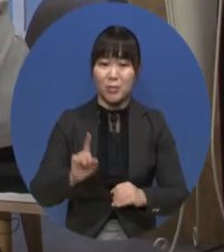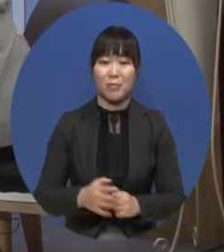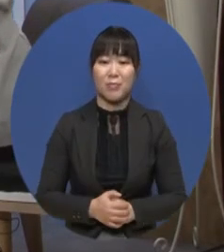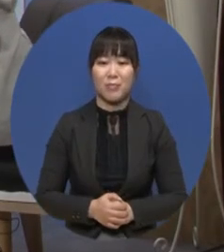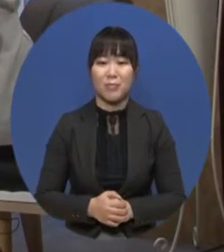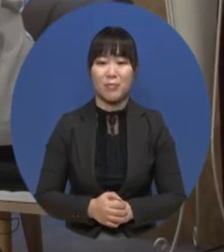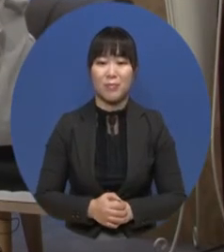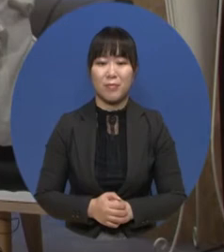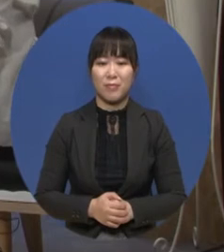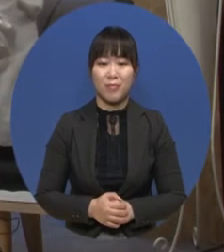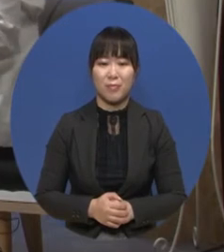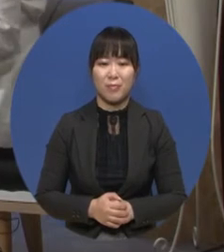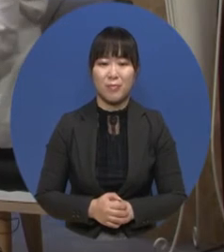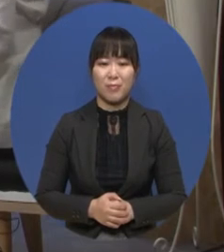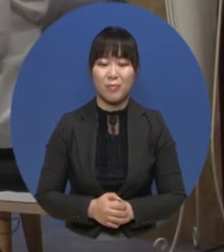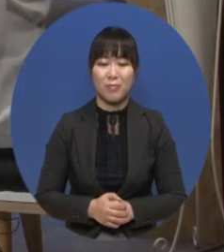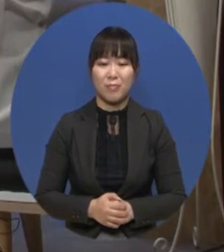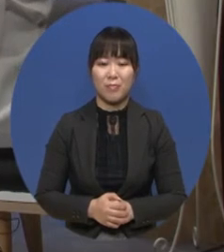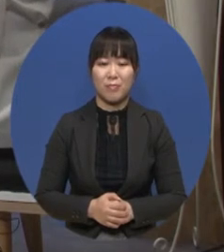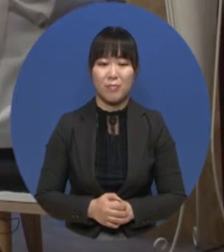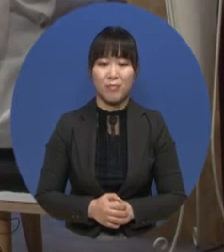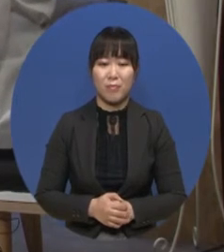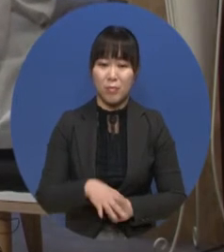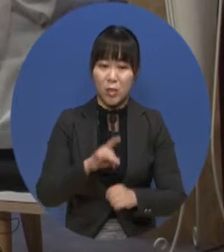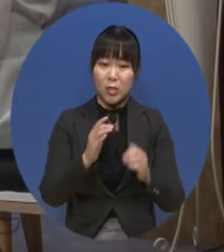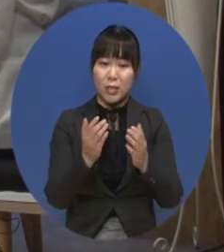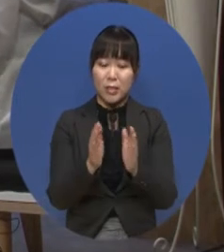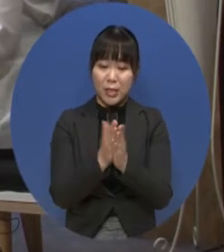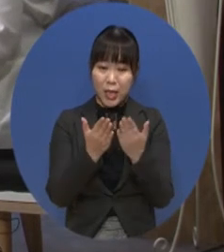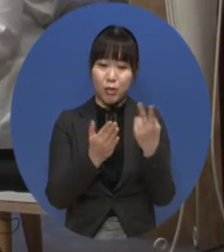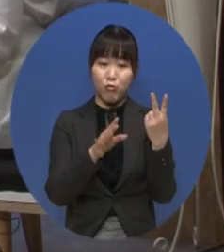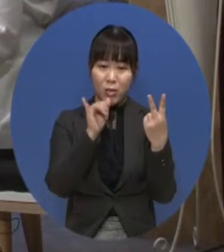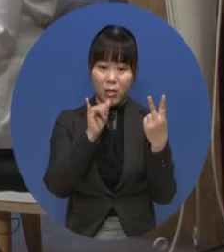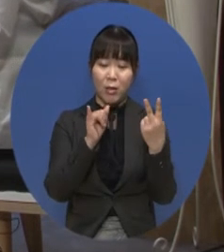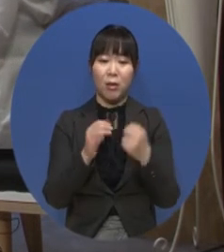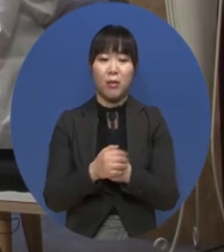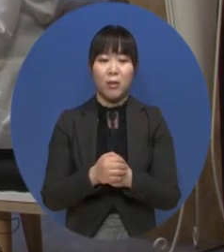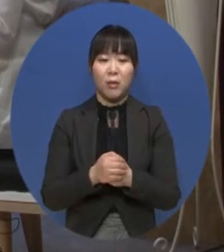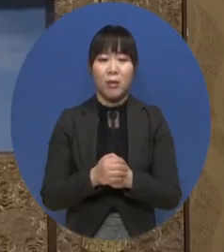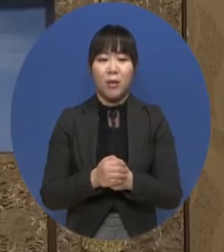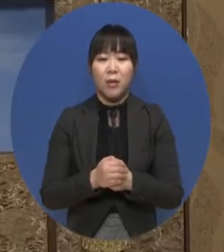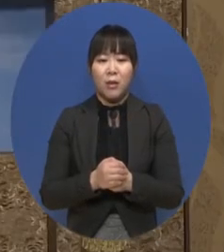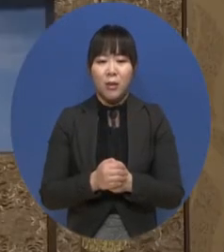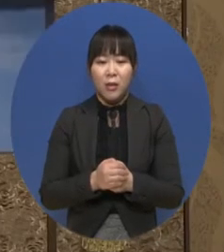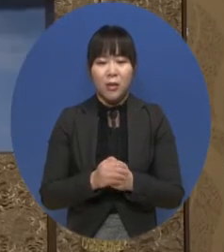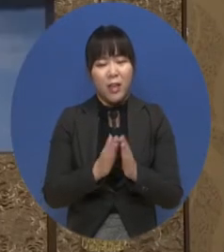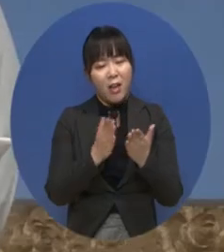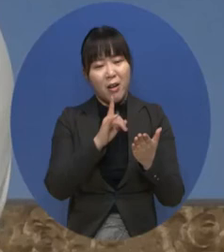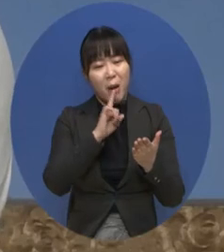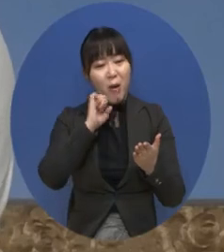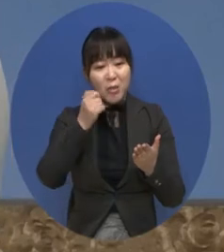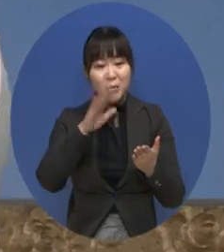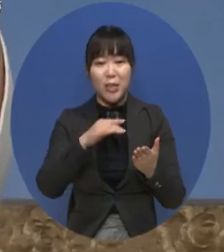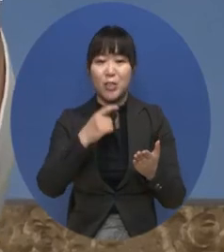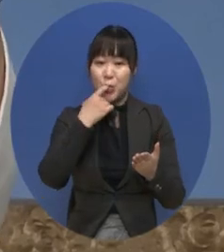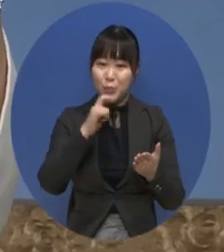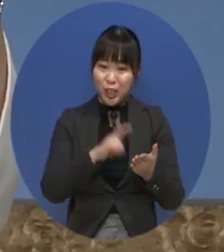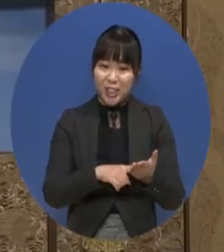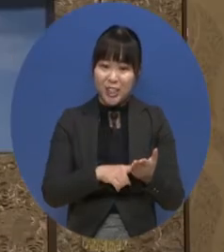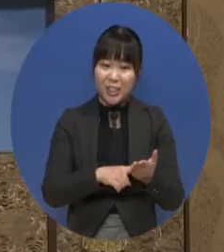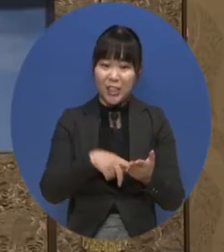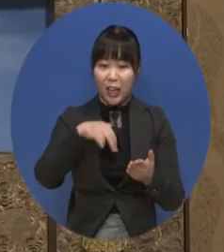어떤 내용이 담겼나요? 일단은 그 책이 두 권이 나왔어요. 이건 책이라고 하긴 어렵지만 저희가 십지라는